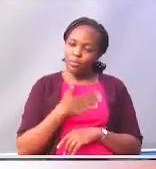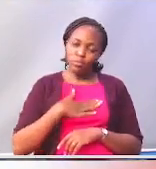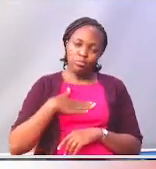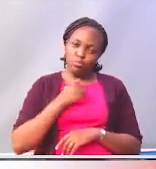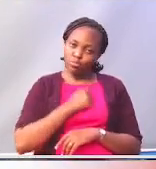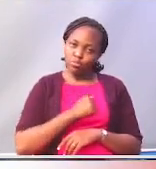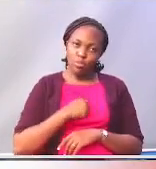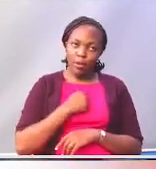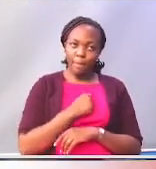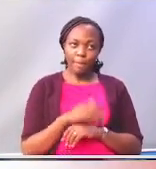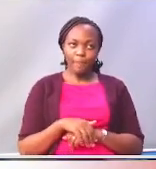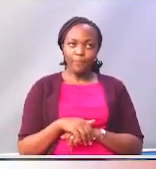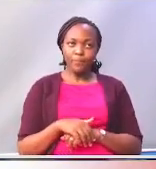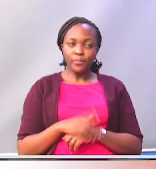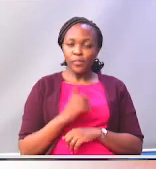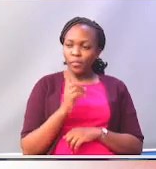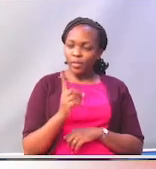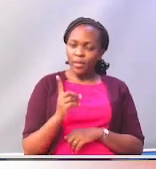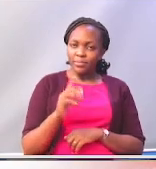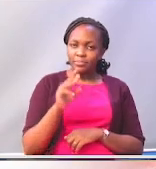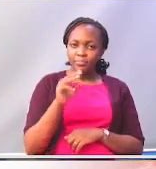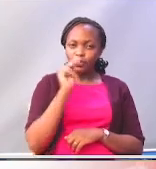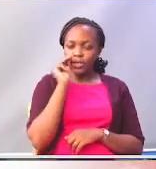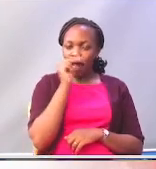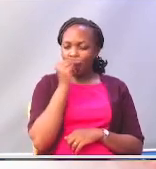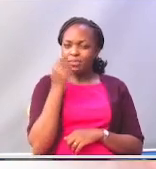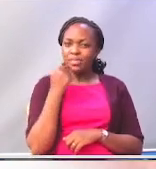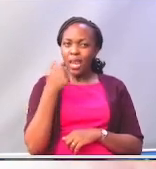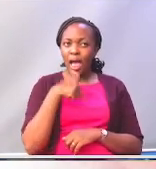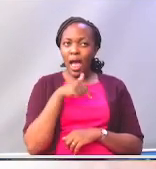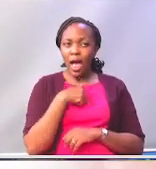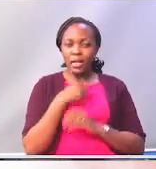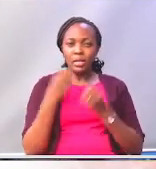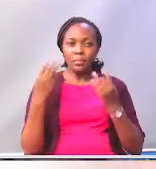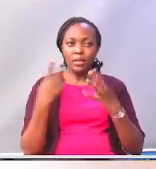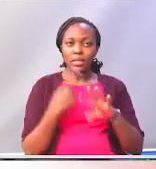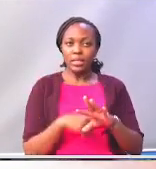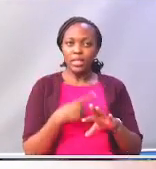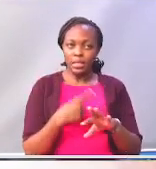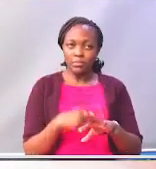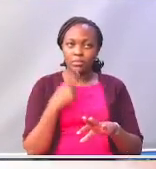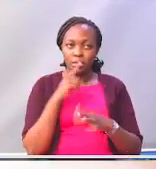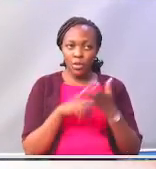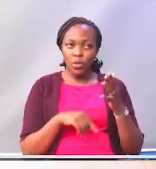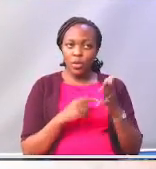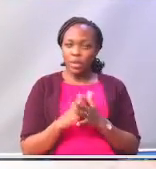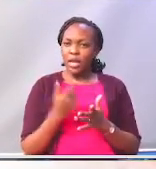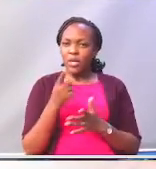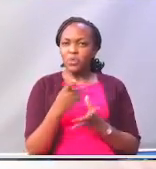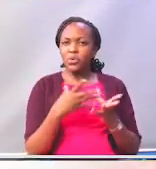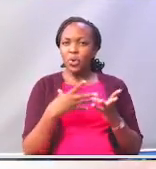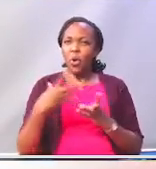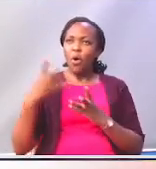Musalia amekuwa akituambia mara mingi kwa yeye anaenda paka kwa